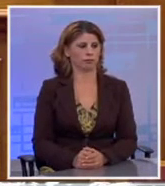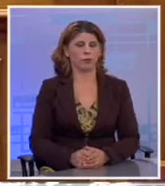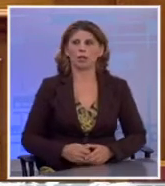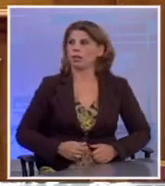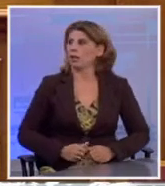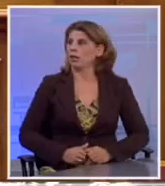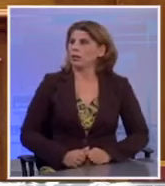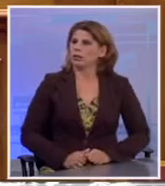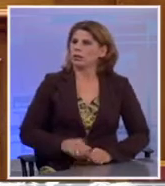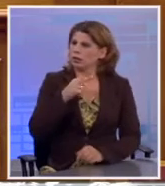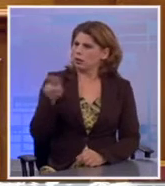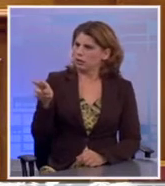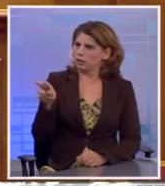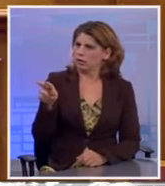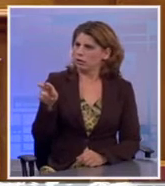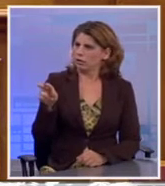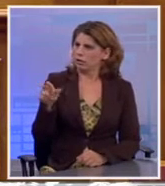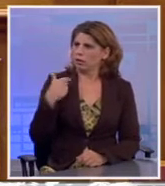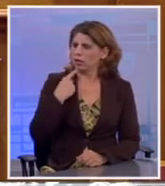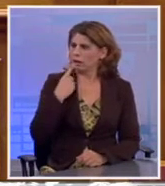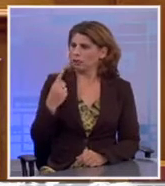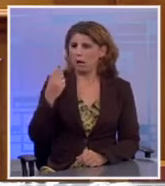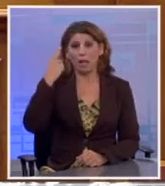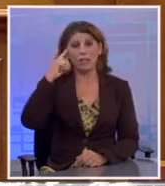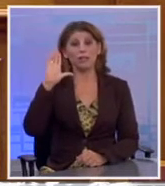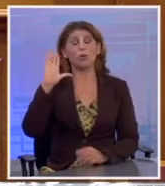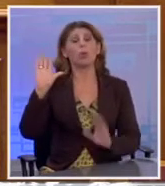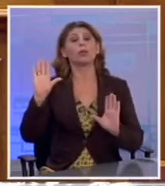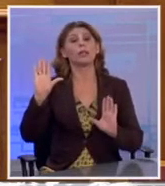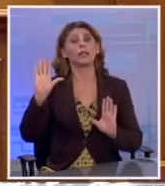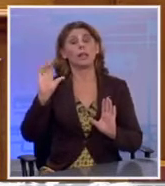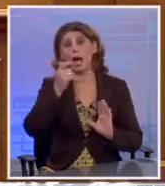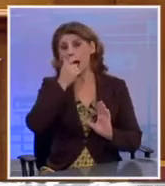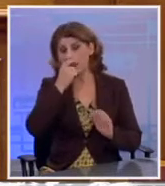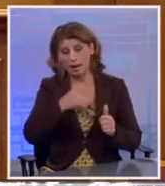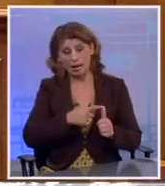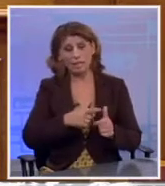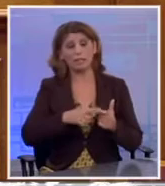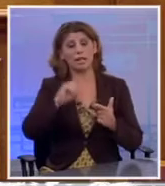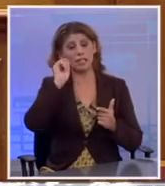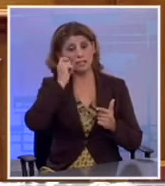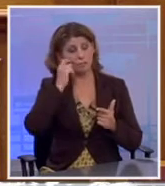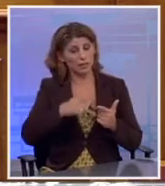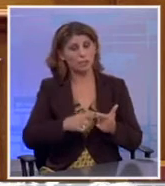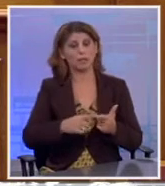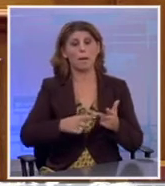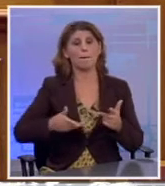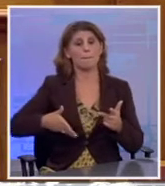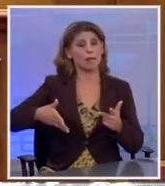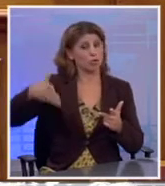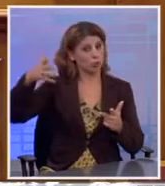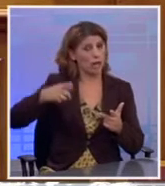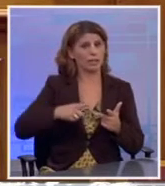Γύρισε και με κοίταξε και μου είπε καλά, δεν γνωρίζετε ότι και ο Καραμαλής και ο Σιμίτης και ο